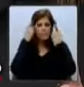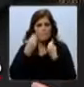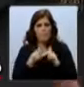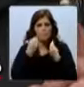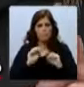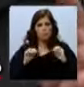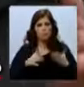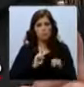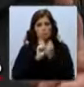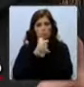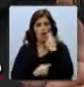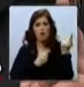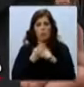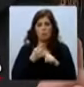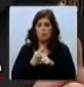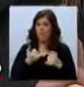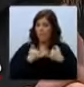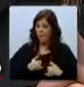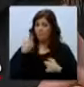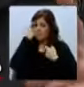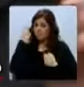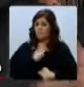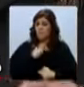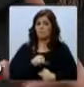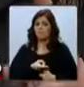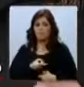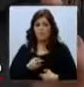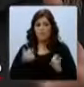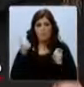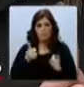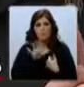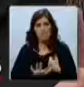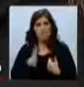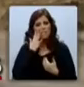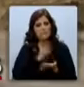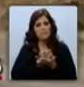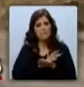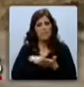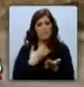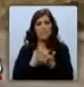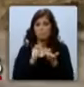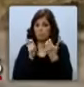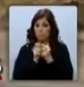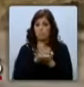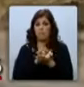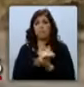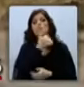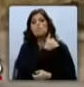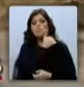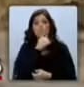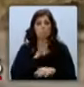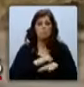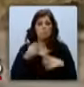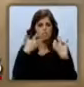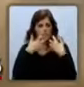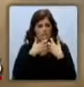своей стране, надо очень хорошо подумать, чтобы не было плохих последствий. O sofrimento provocado pela guerra